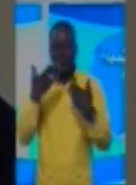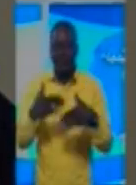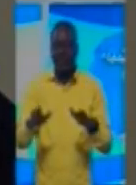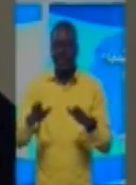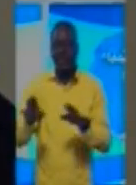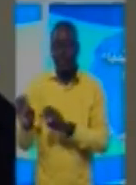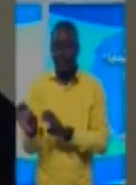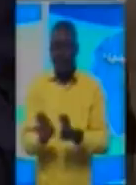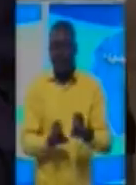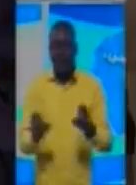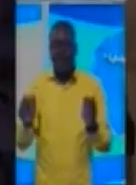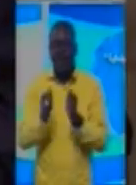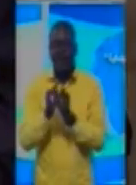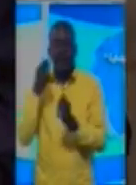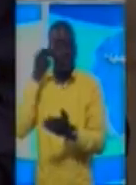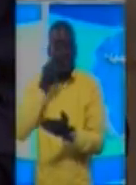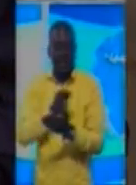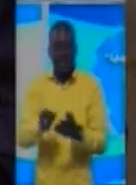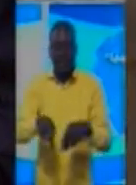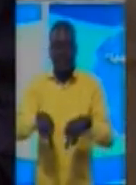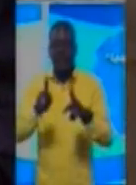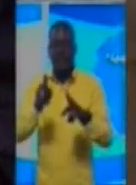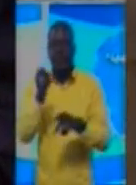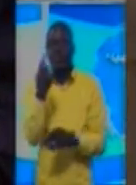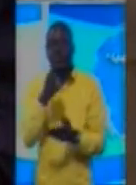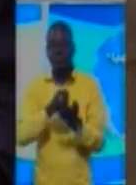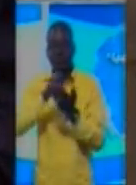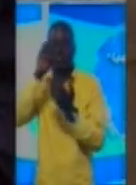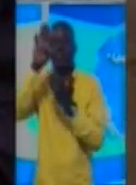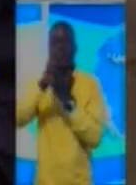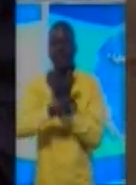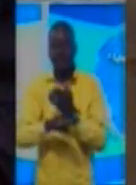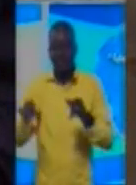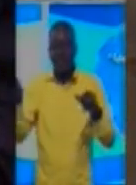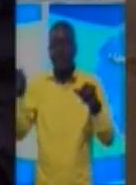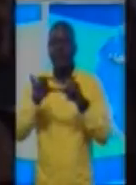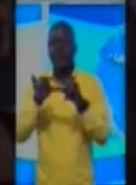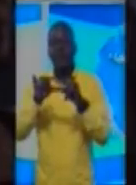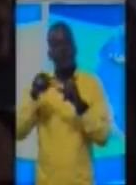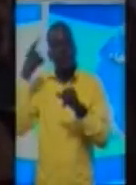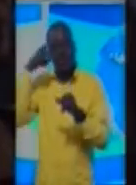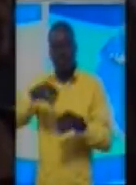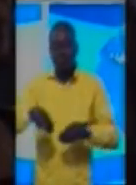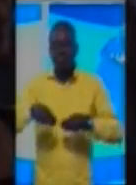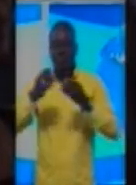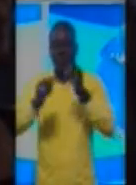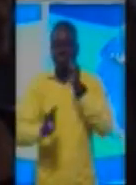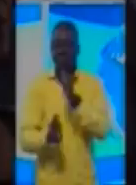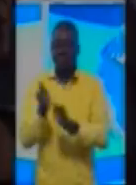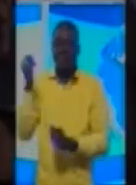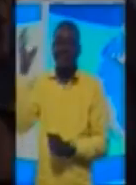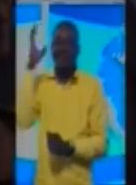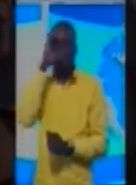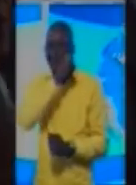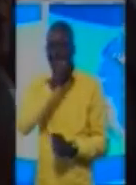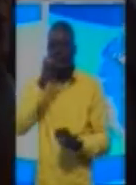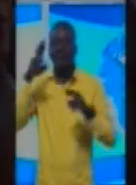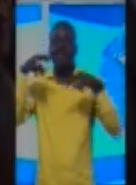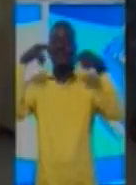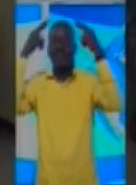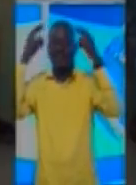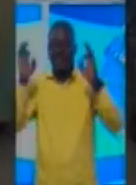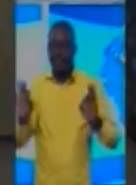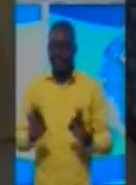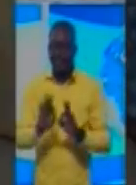effectifs, selon le secrétaire permanent du 11 décembre. Des mesures anticipatrices pour donner plus de chances de réussite à la célébration de la fête